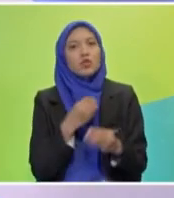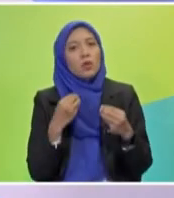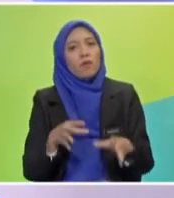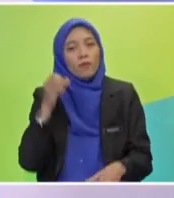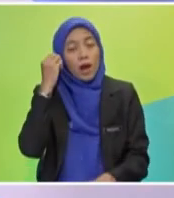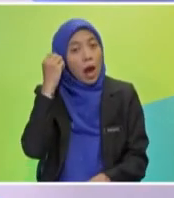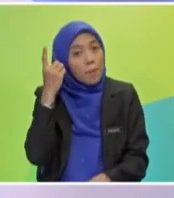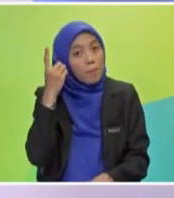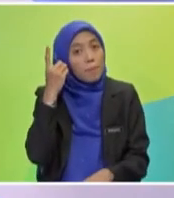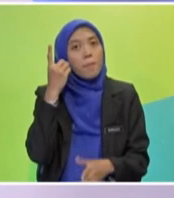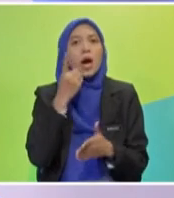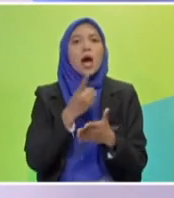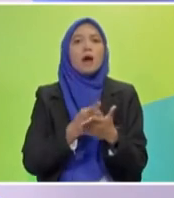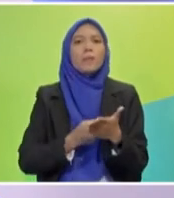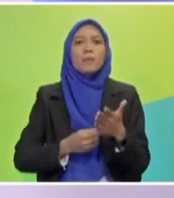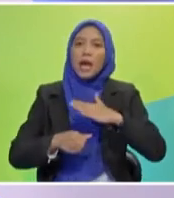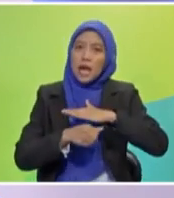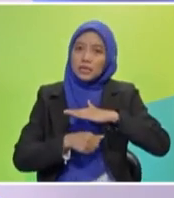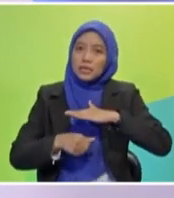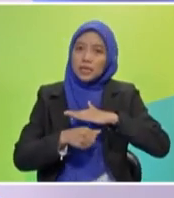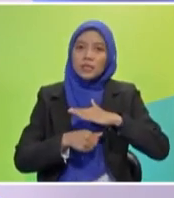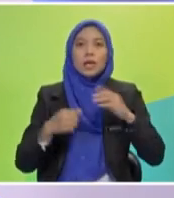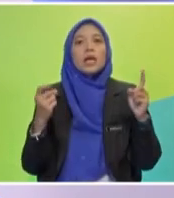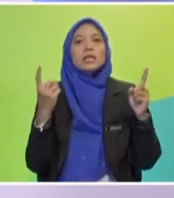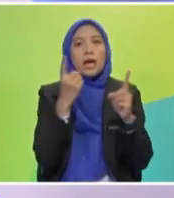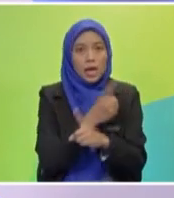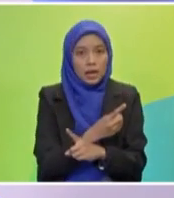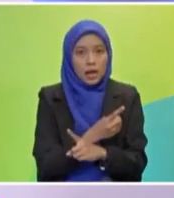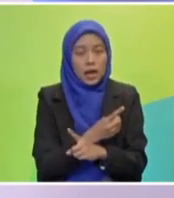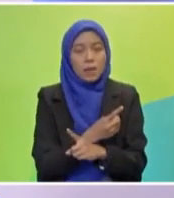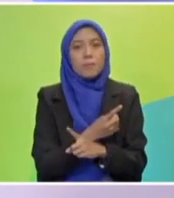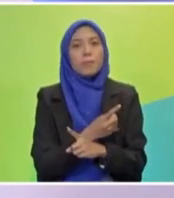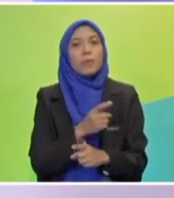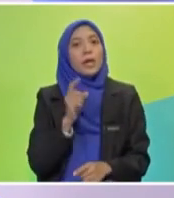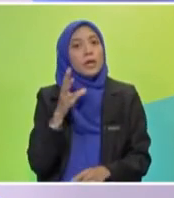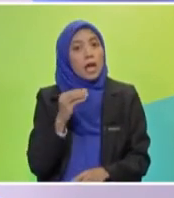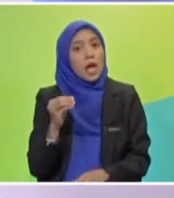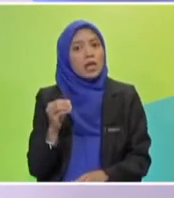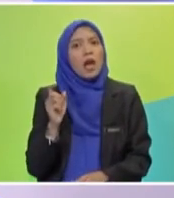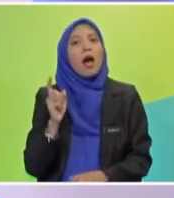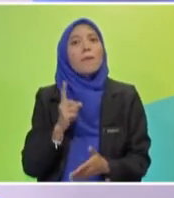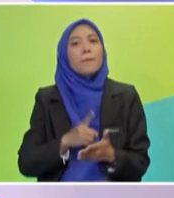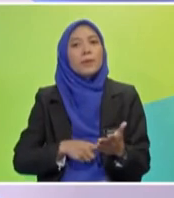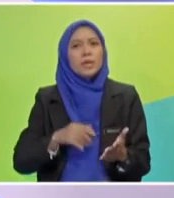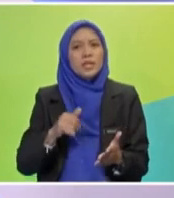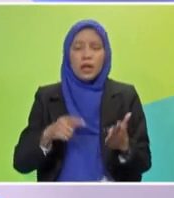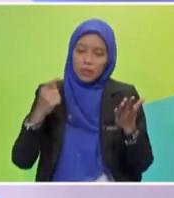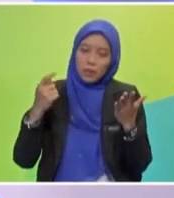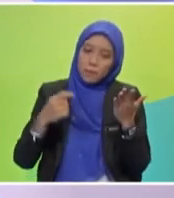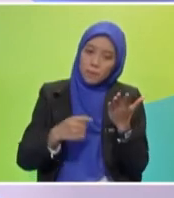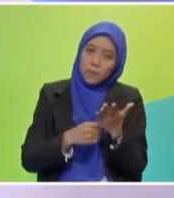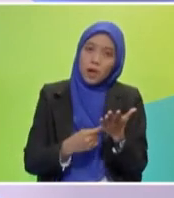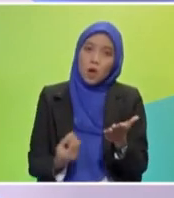bahawa asas ataupun pengenalan kepada konsep darab itu sendiri. Iaitu yang paling penting, kita faham darab itu ialah proses penambahan